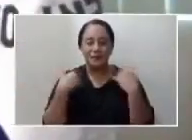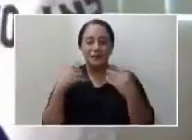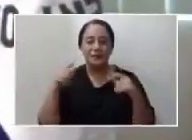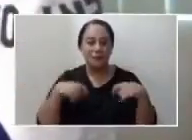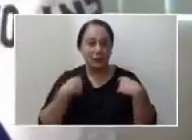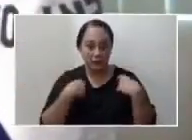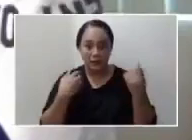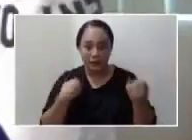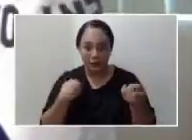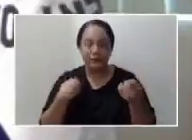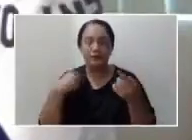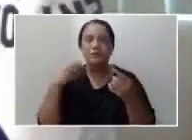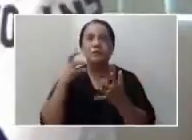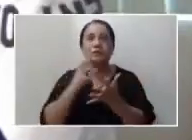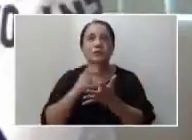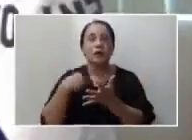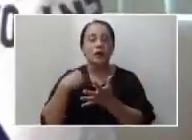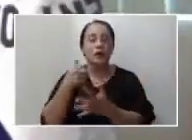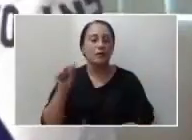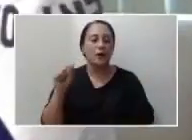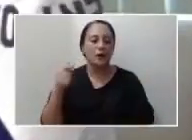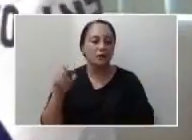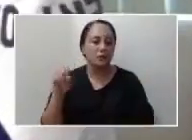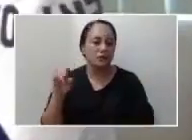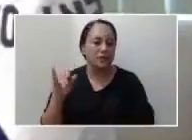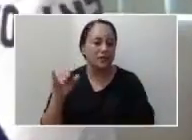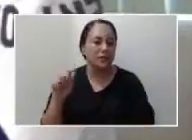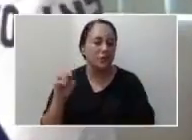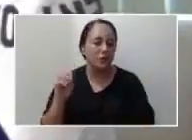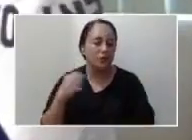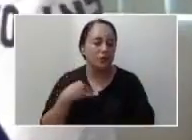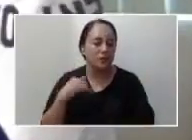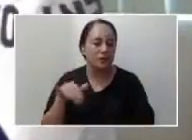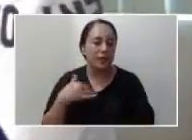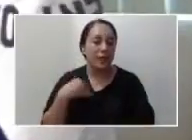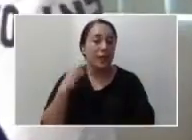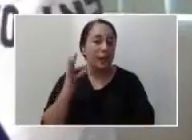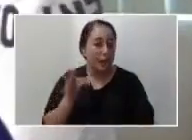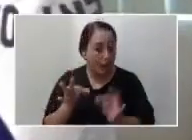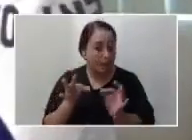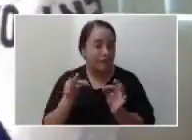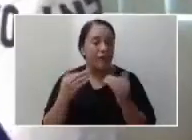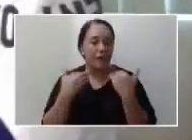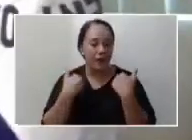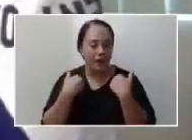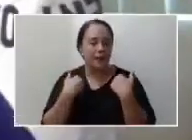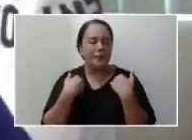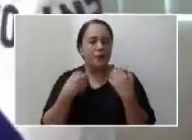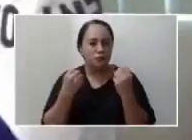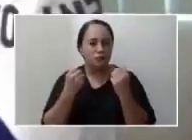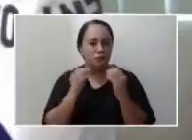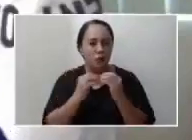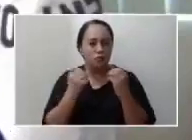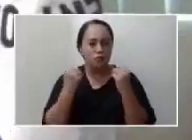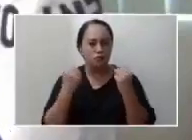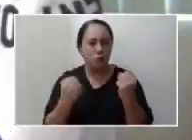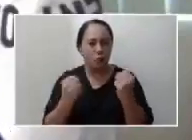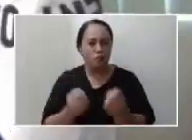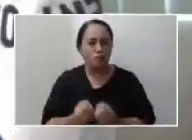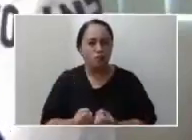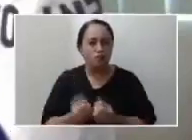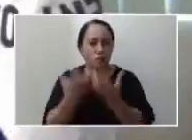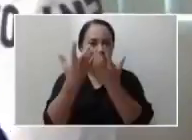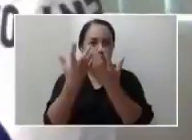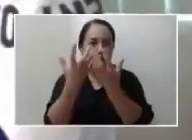usok. Pero dahil po sa initial na phreatic eruption noong January 2020, umakyat ang magma ng mabilisan at nagkaroon nga ng